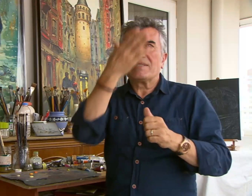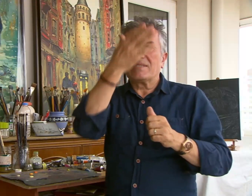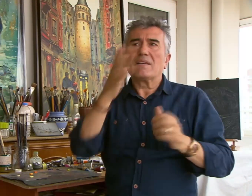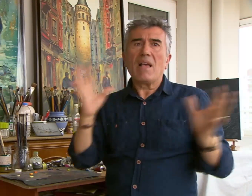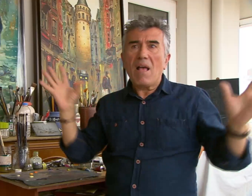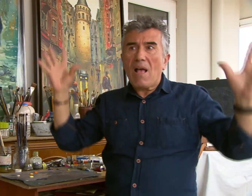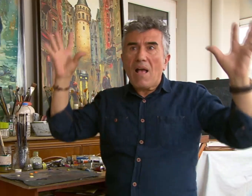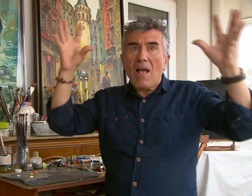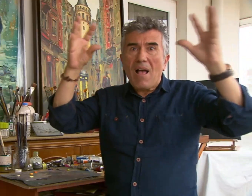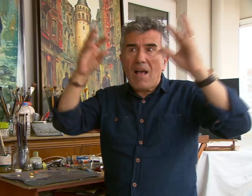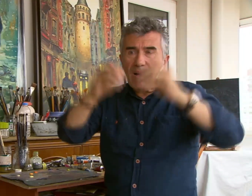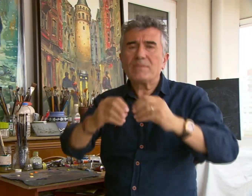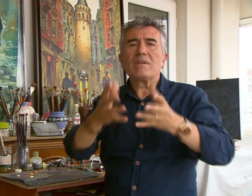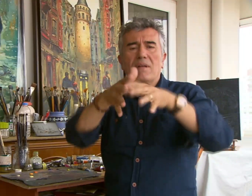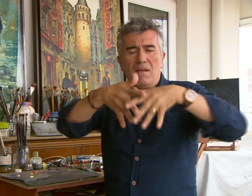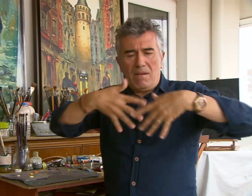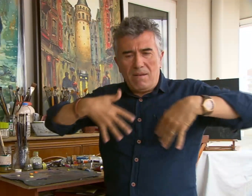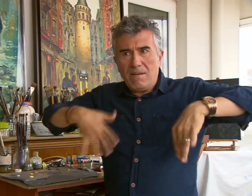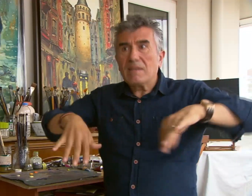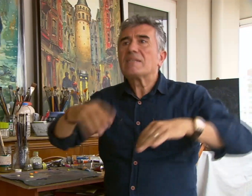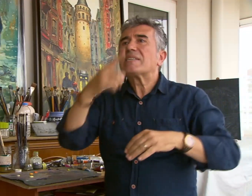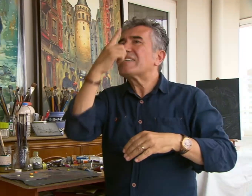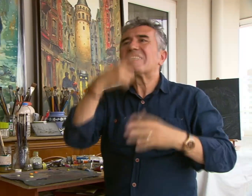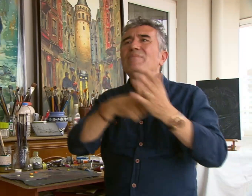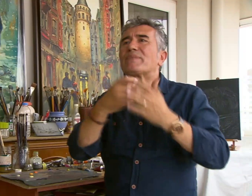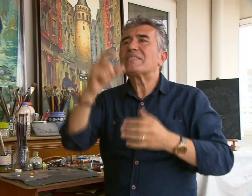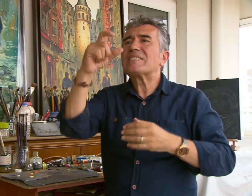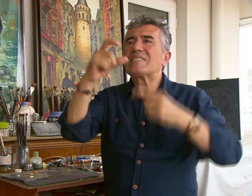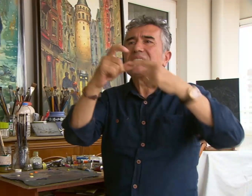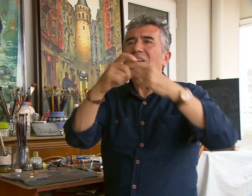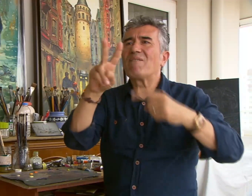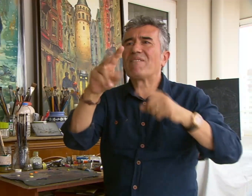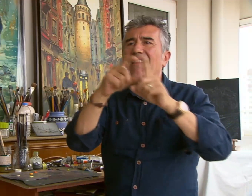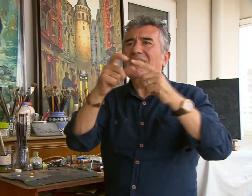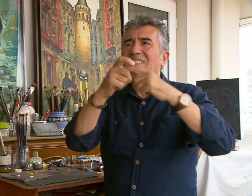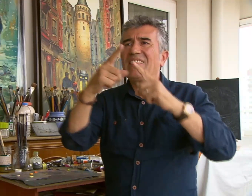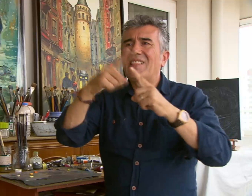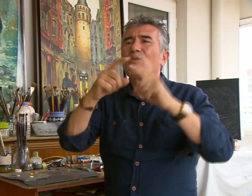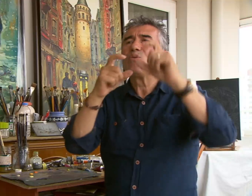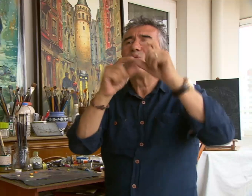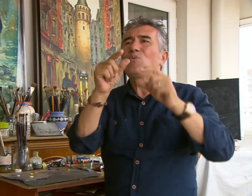müdürüyle birlikte Cumhurbaşkanı'na gideceksin. Orada herkes toplanacak ve sana bir ödül verecekler.